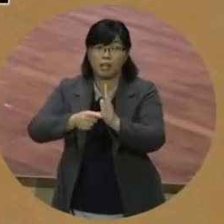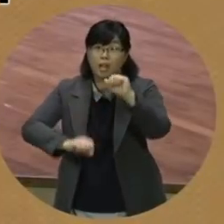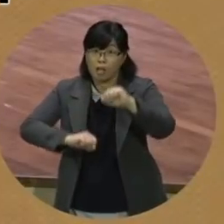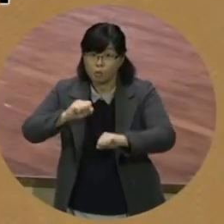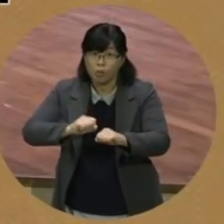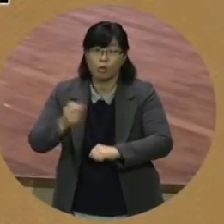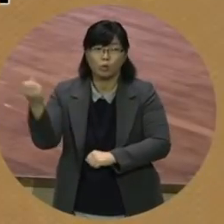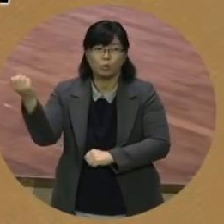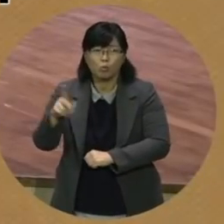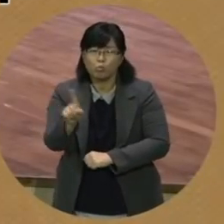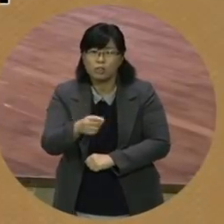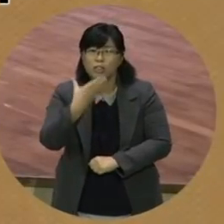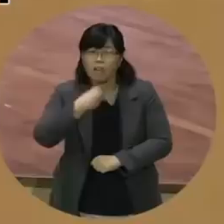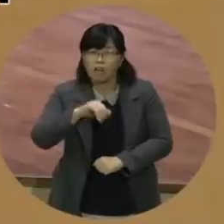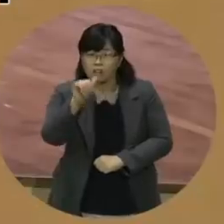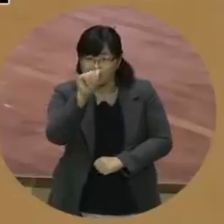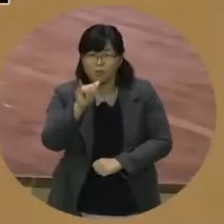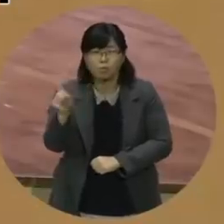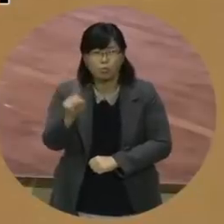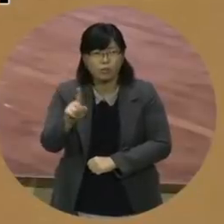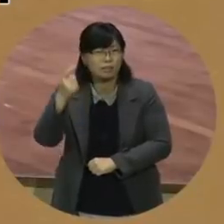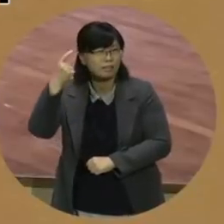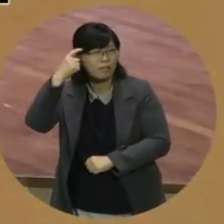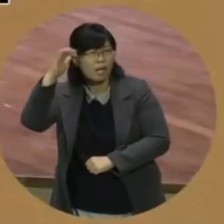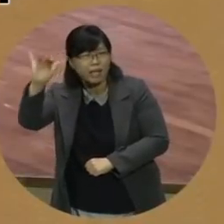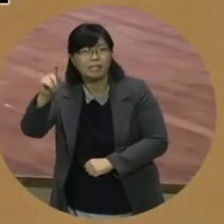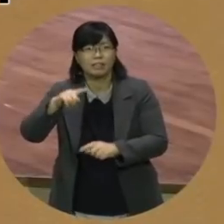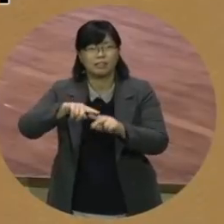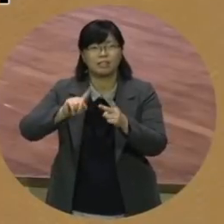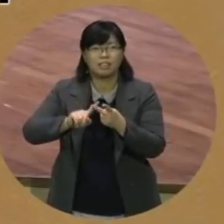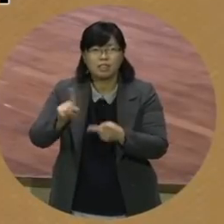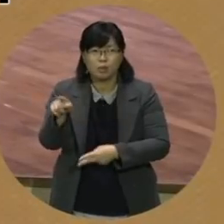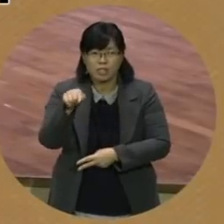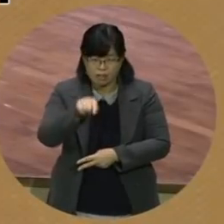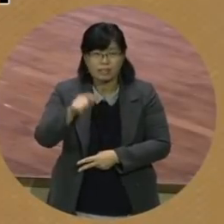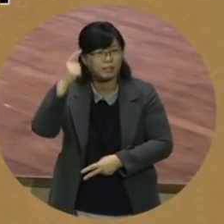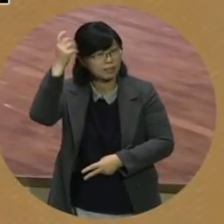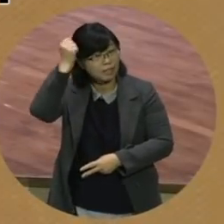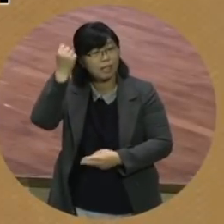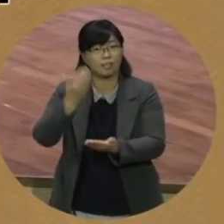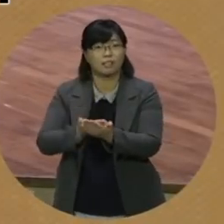무슨 덕이 있든지 무슨 기림이 있든지 이것들을 생각하라.